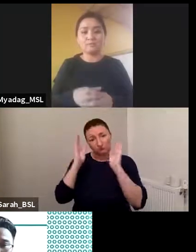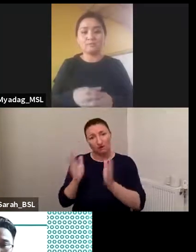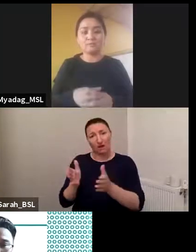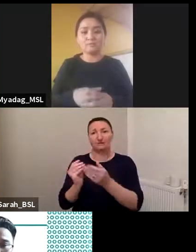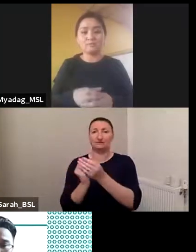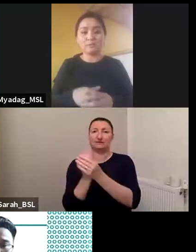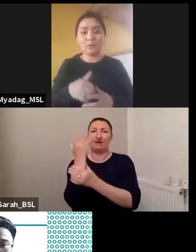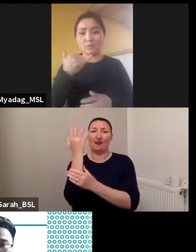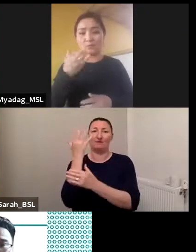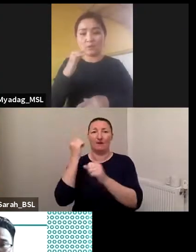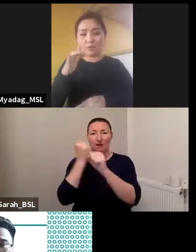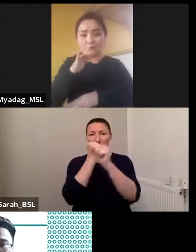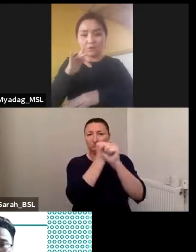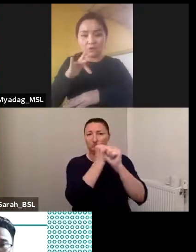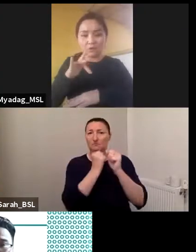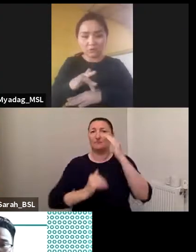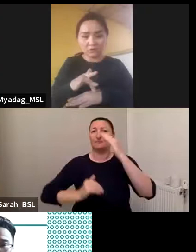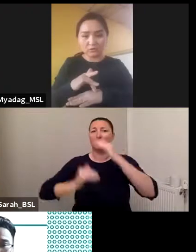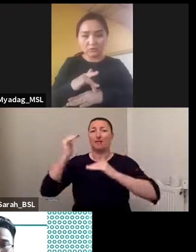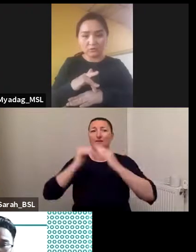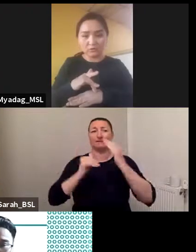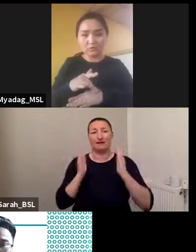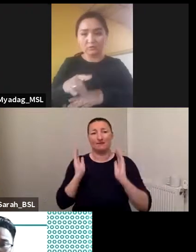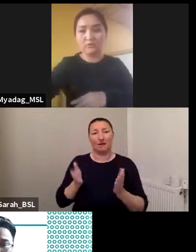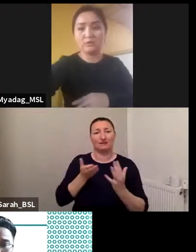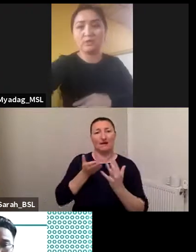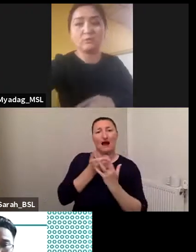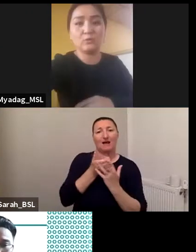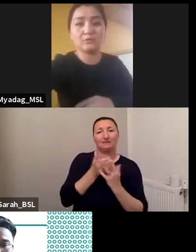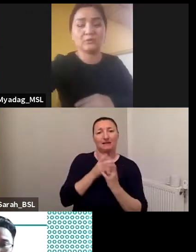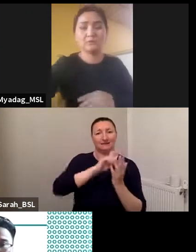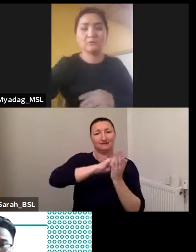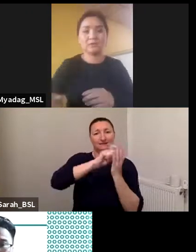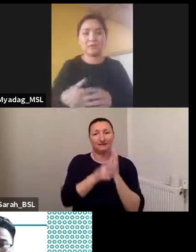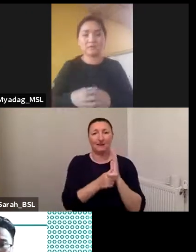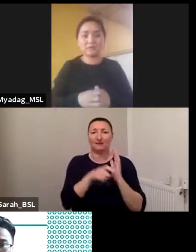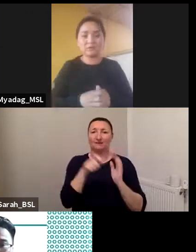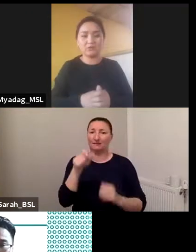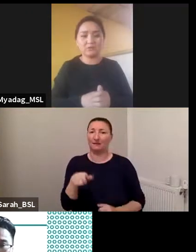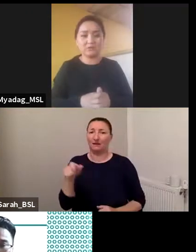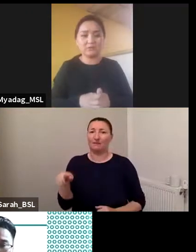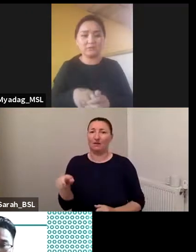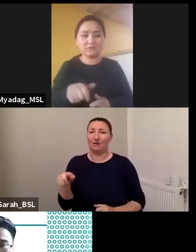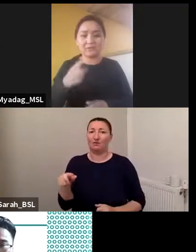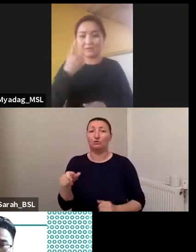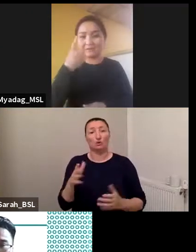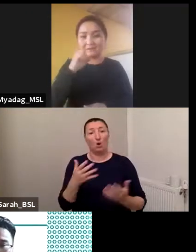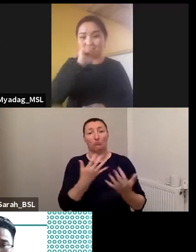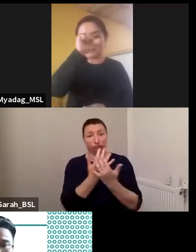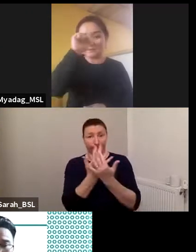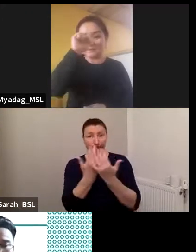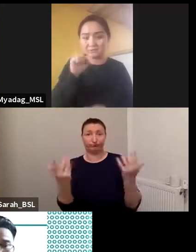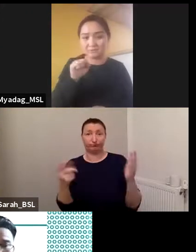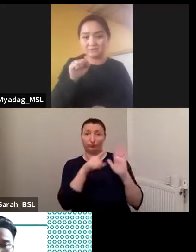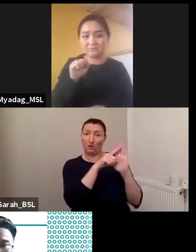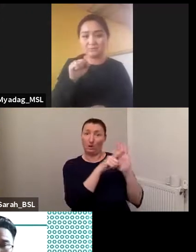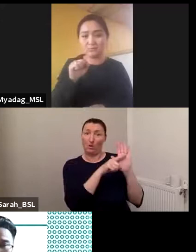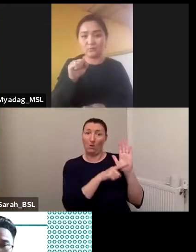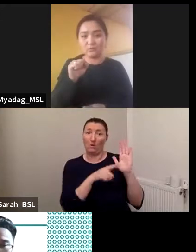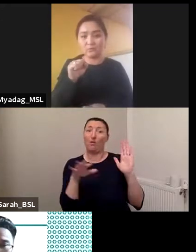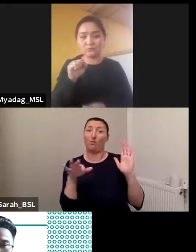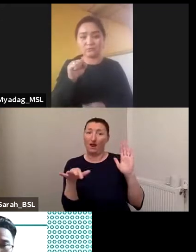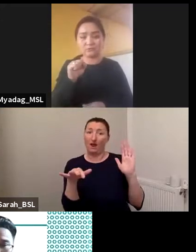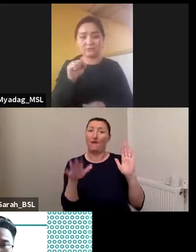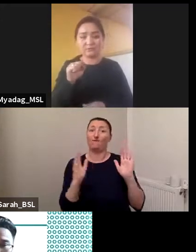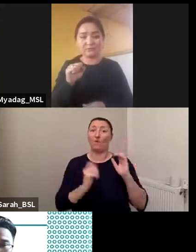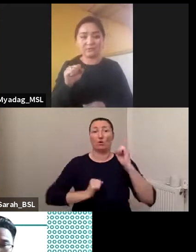бараг дийлэх барилга маань бол налуу зам төлөвлөгдсөн байдаг. Харин ганц асуудал нь юун дээр гараад байна вэ гэдэг маань судалгаан дээр бас нэлээд бас тодорхой болж